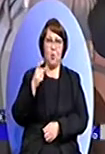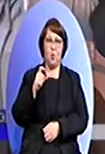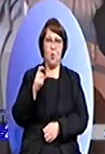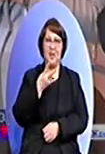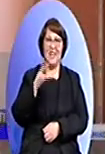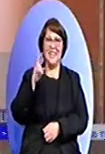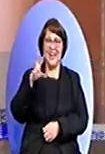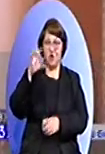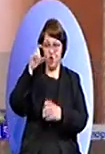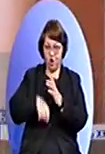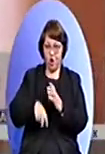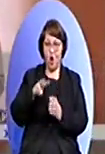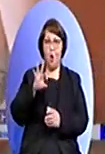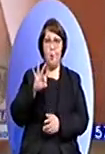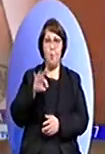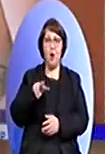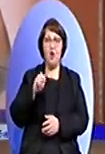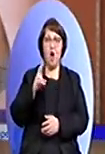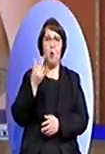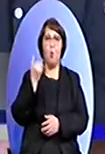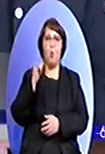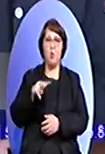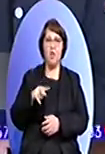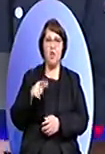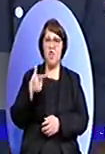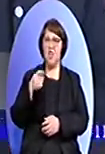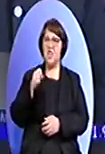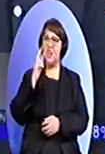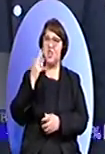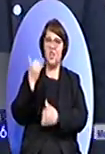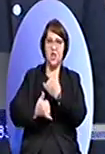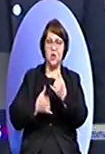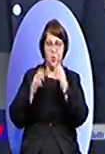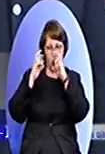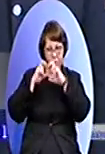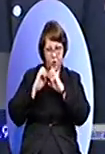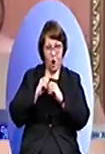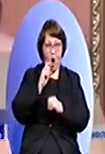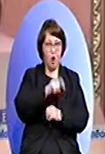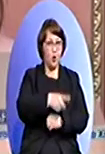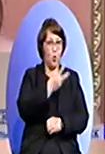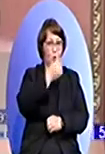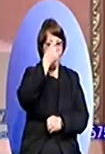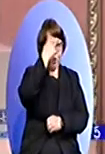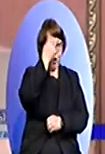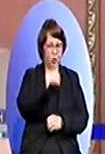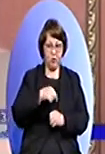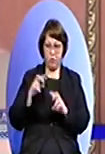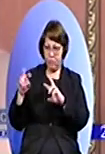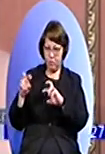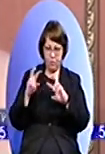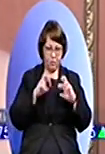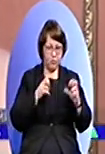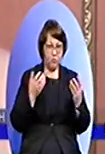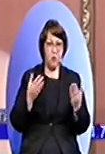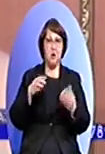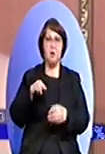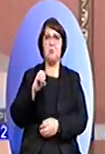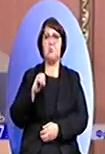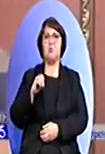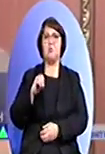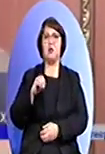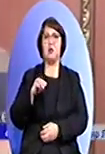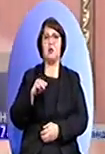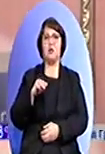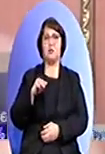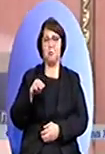хийжээ. Ингэхдээ орчин үеийн Монгол хүнийхтэй харьцуулсан байна. Бид нар бол яг нэг бай гэсэн маань болохоор митохондрийн ДНХ гээд дараалык сонгож